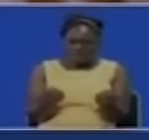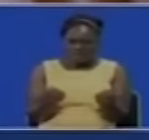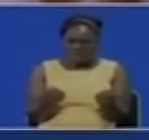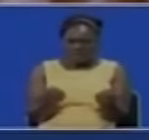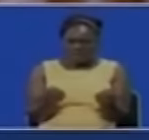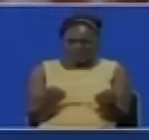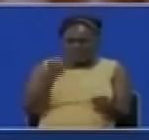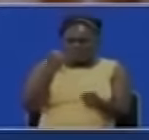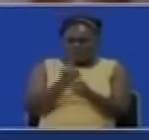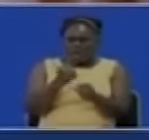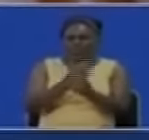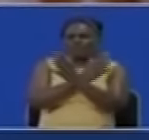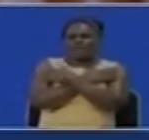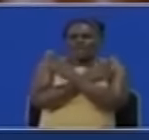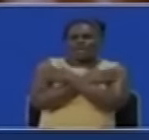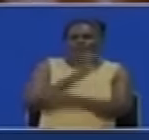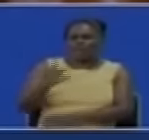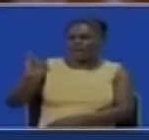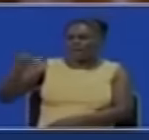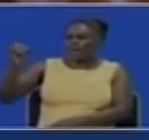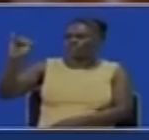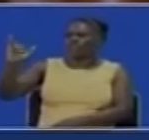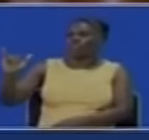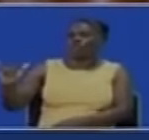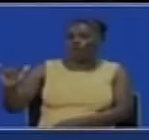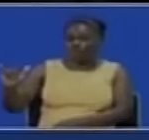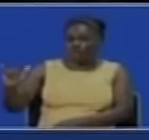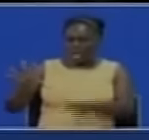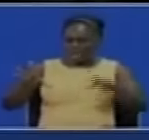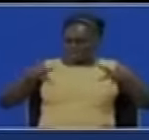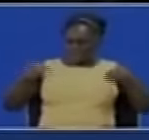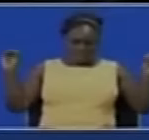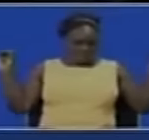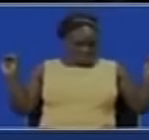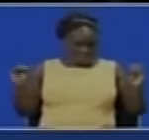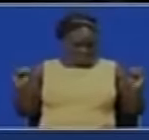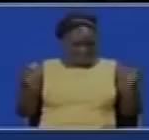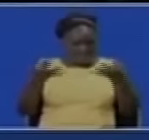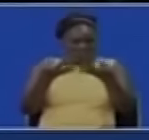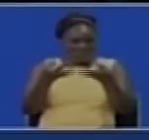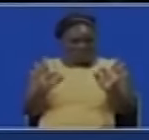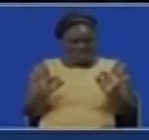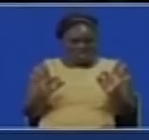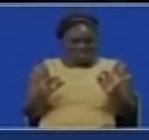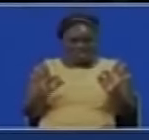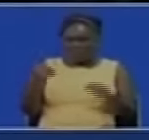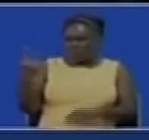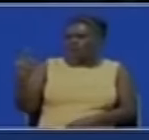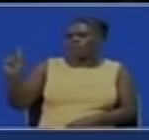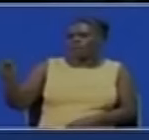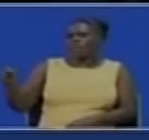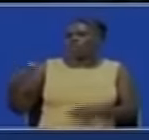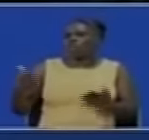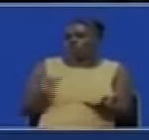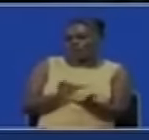gari la mfanyikazi mwenzake mwanahabari Joy Doreen Bira. Alikanusha shtaka dhidi yake na kuachiliwa kwa dhamana ya shilingi milioni moja au